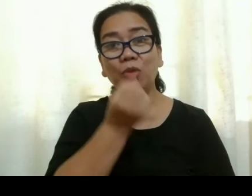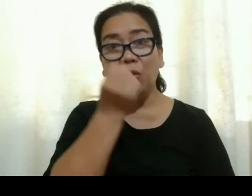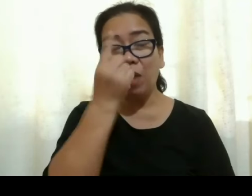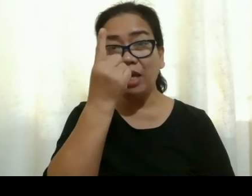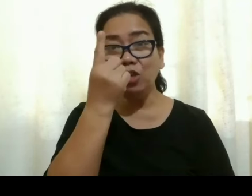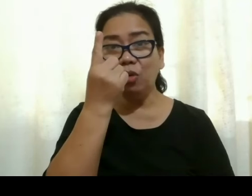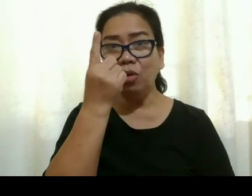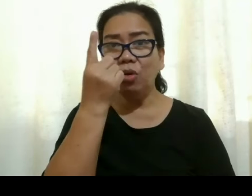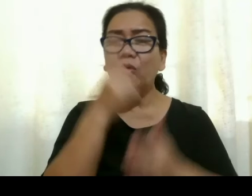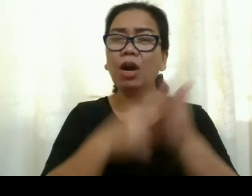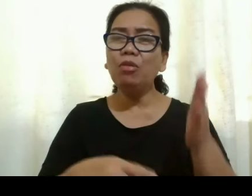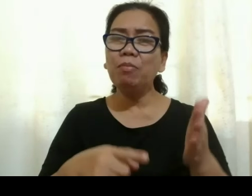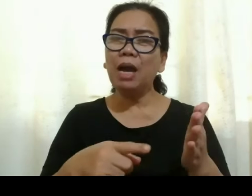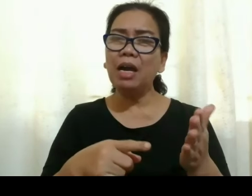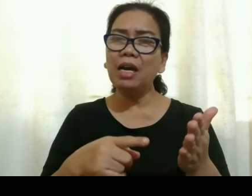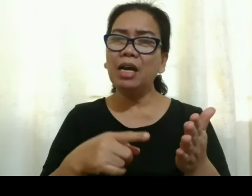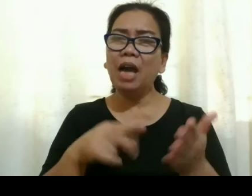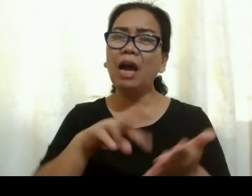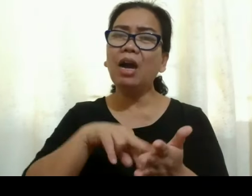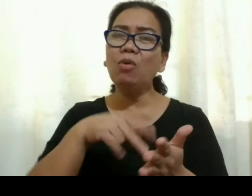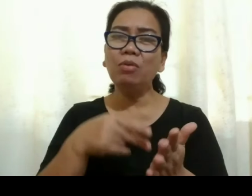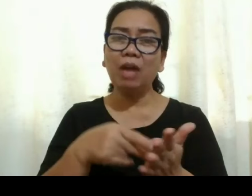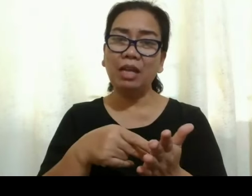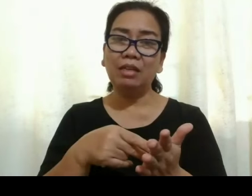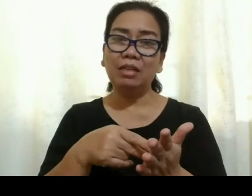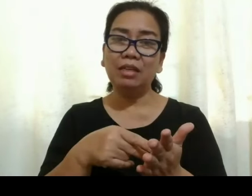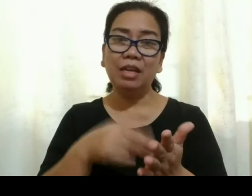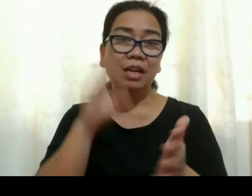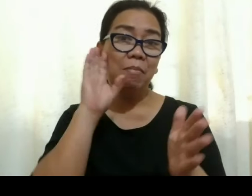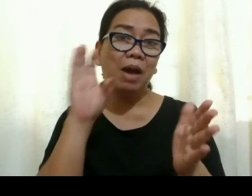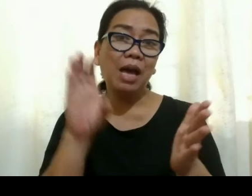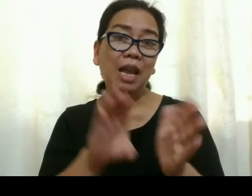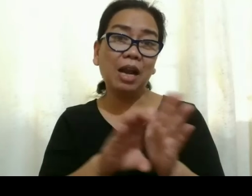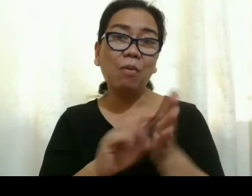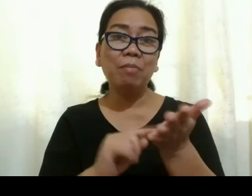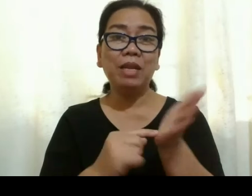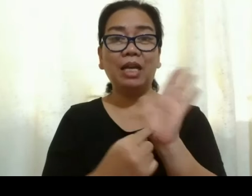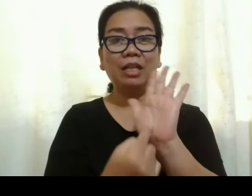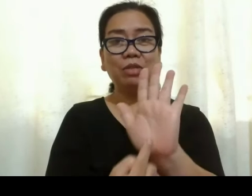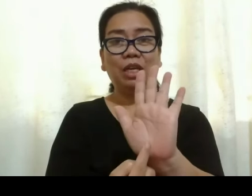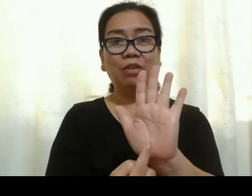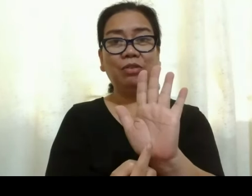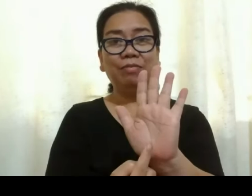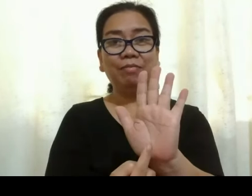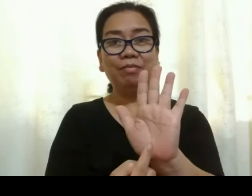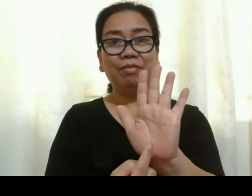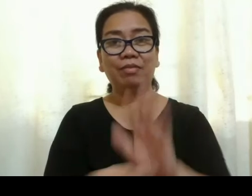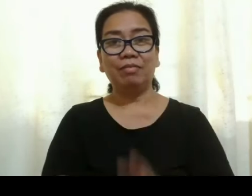para maunawaan nyo kung ano ba ang kahulugan ng mga larawang pinakita ko sa